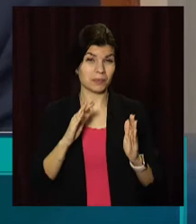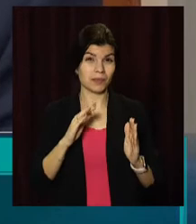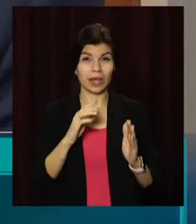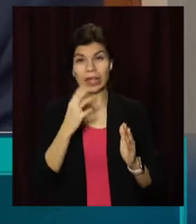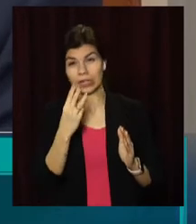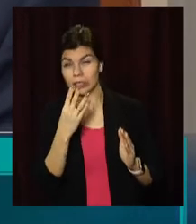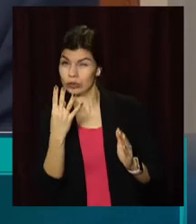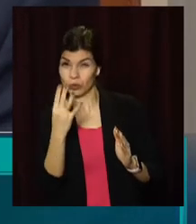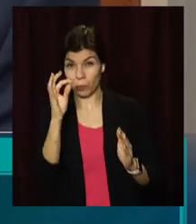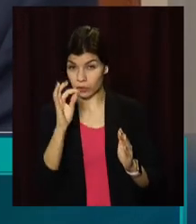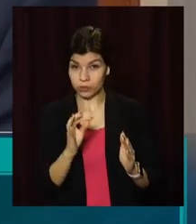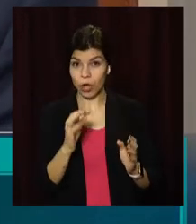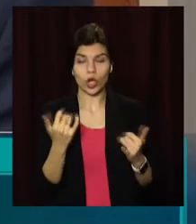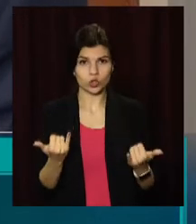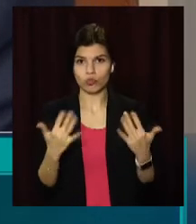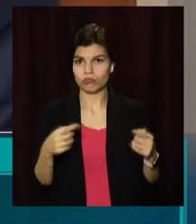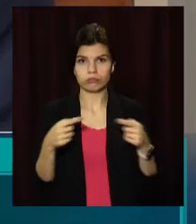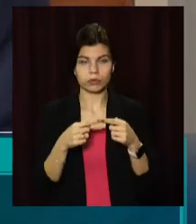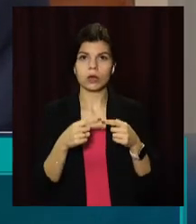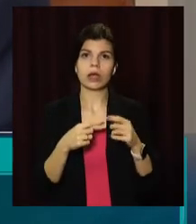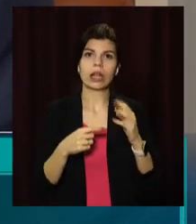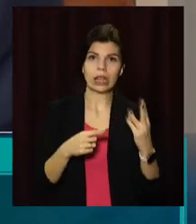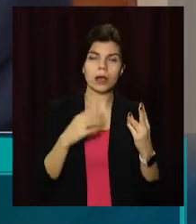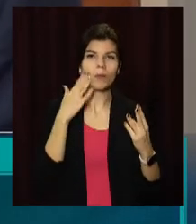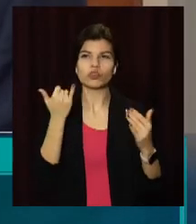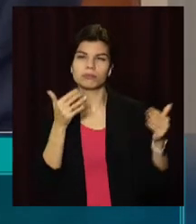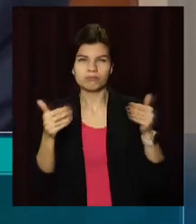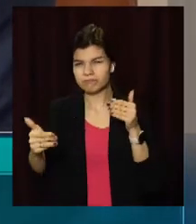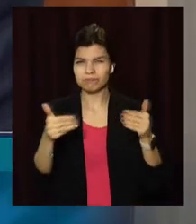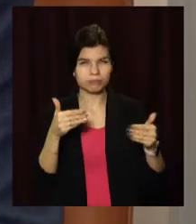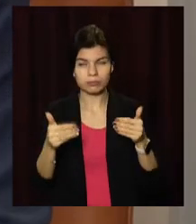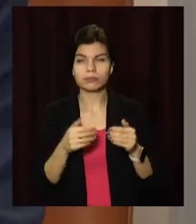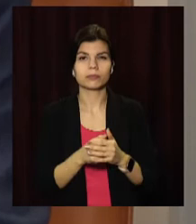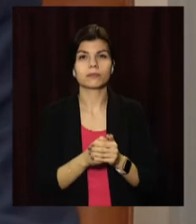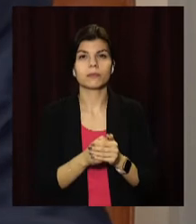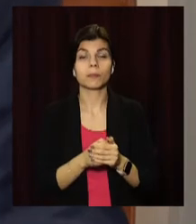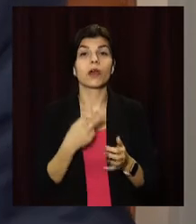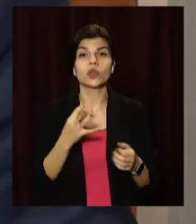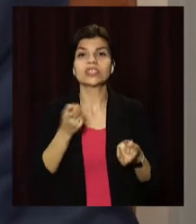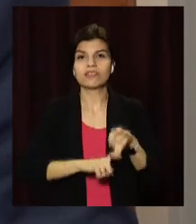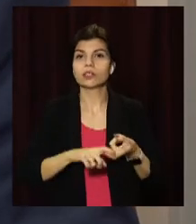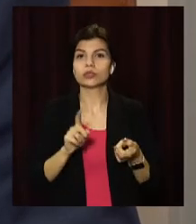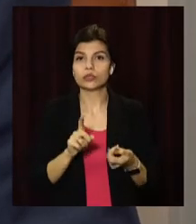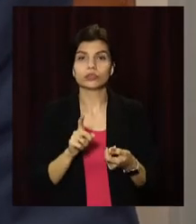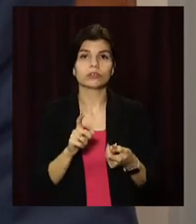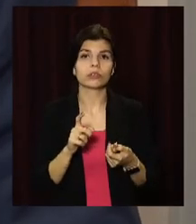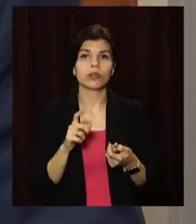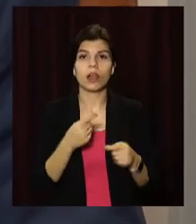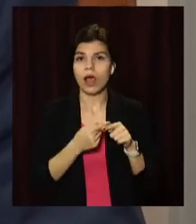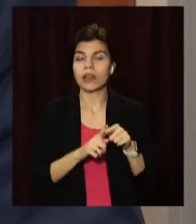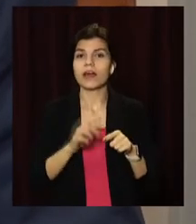3-4%, теперь четко на 3%. Но учитывая то, что это все равно процент